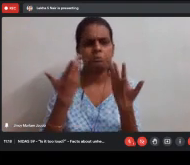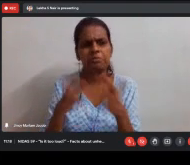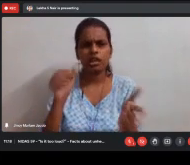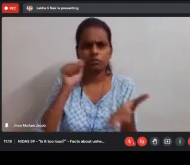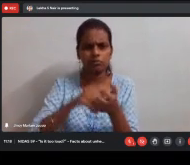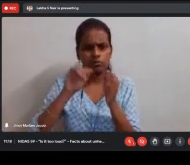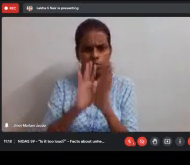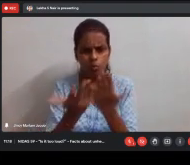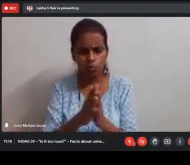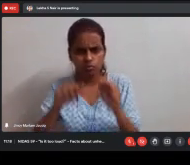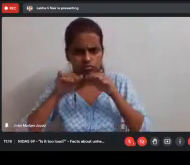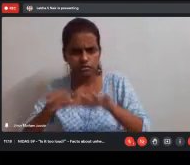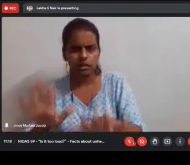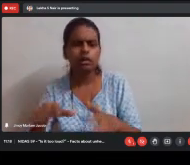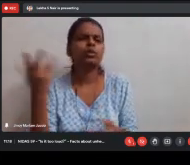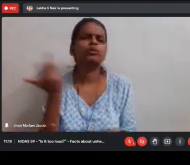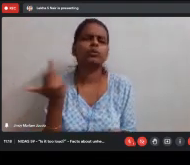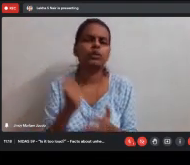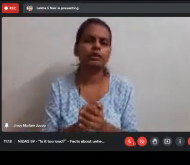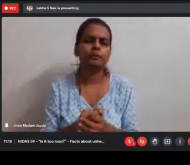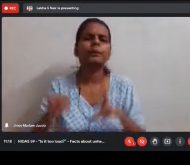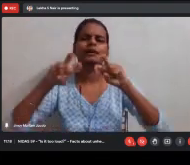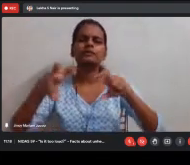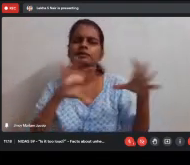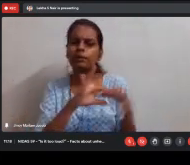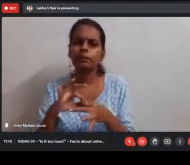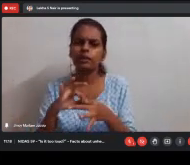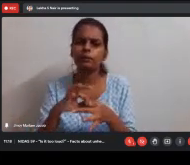കോവിഡും നമ്മുടെ NIHLഉം തമ്മിൽ എന്തെങ്കിലും ബന്ധമുണ്ടോ?